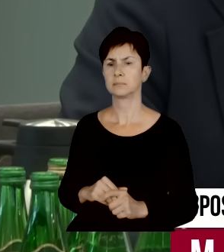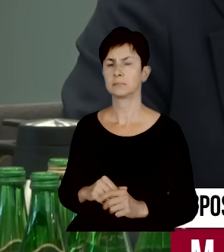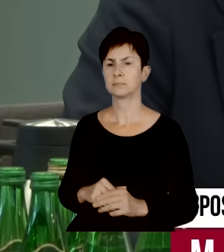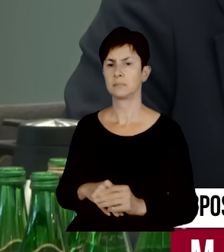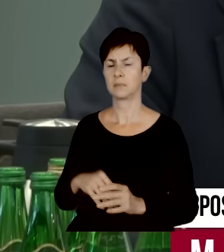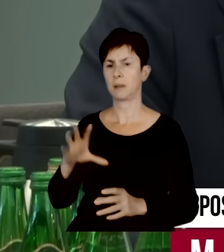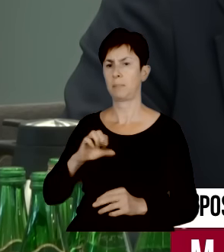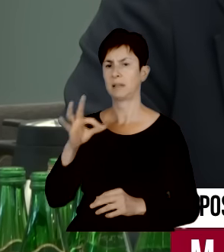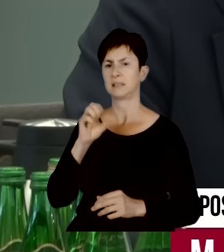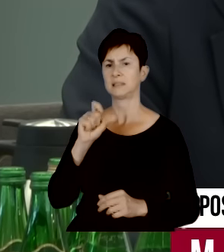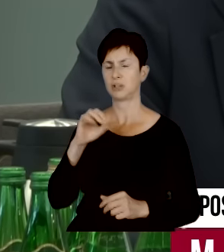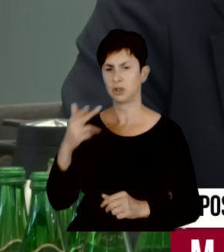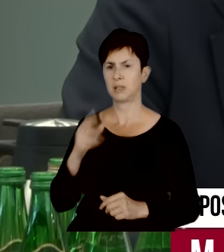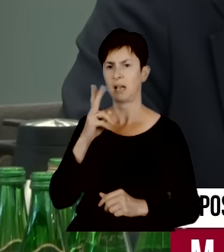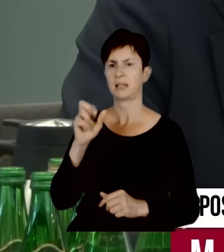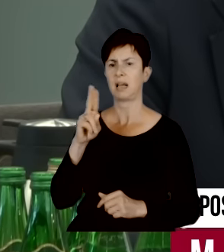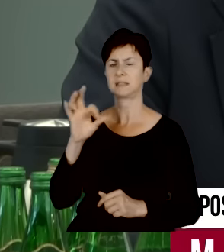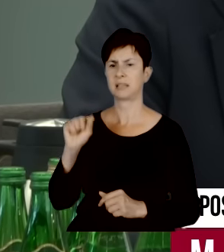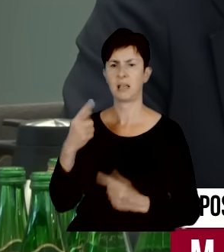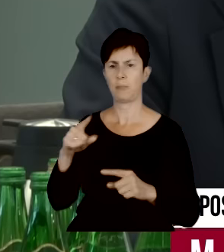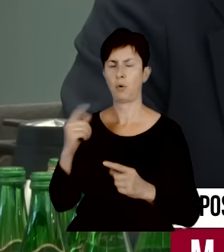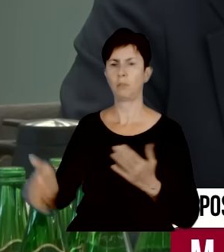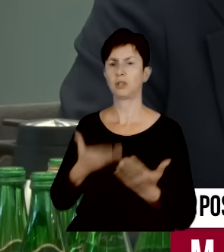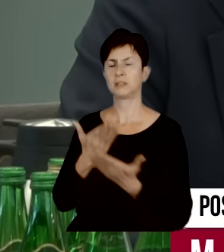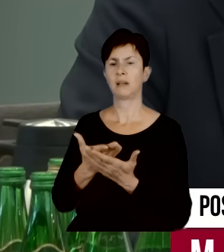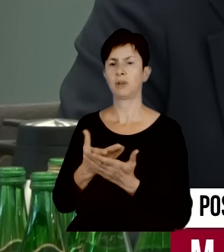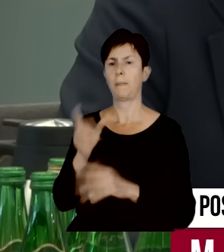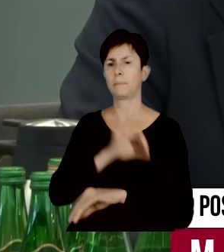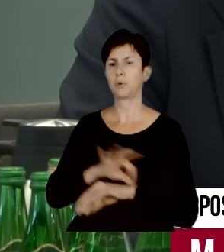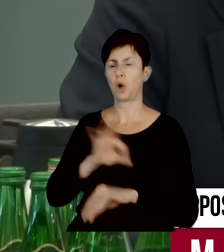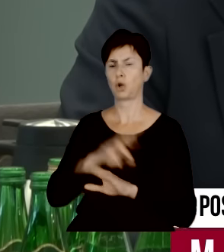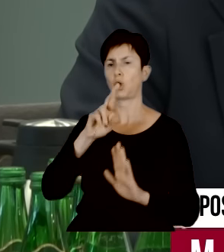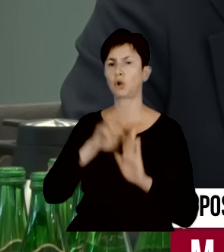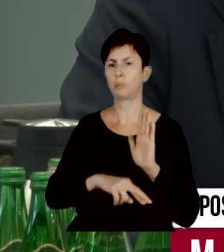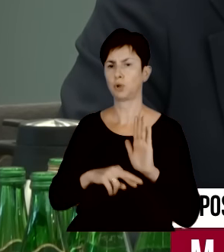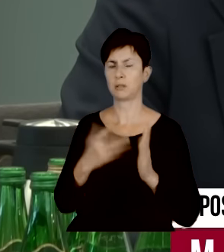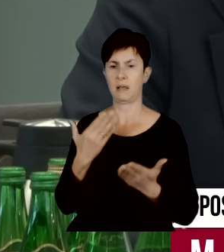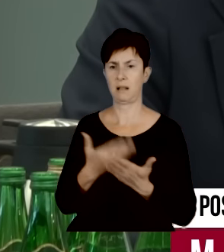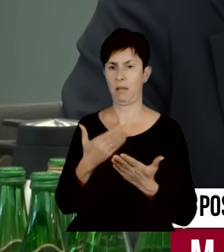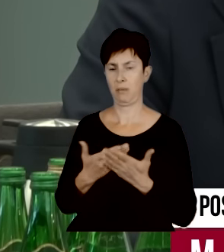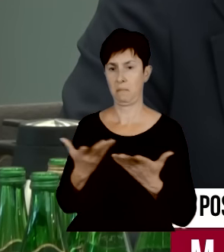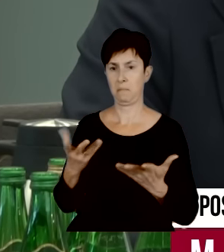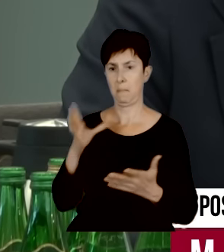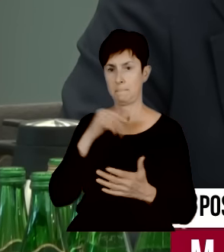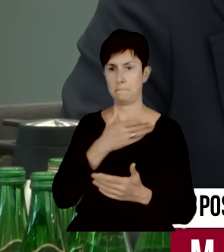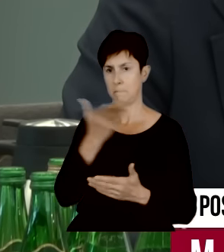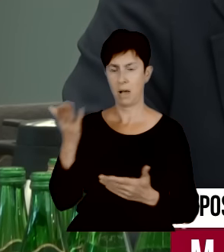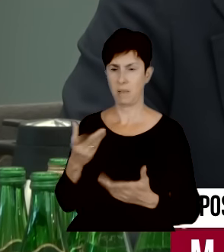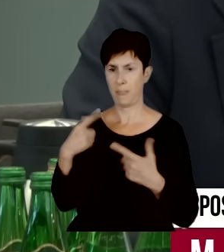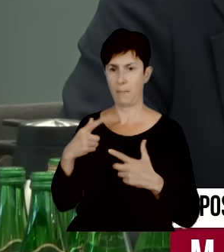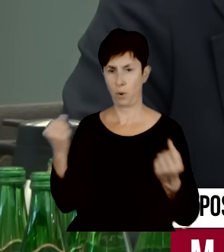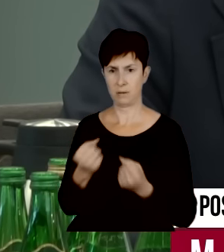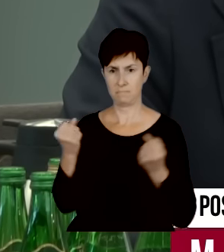Sasin jak i pan Kraska nie przedstawili projektów rozporządzeń czy w takim razie skoro panowie się nie przyłożyli albo nie mieli